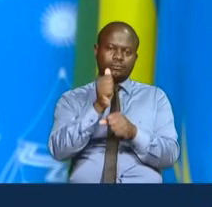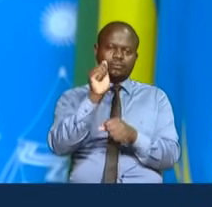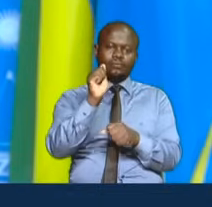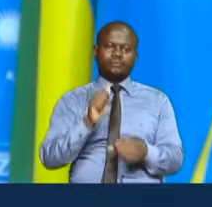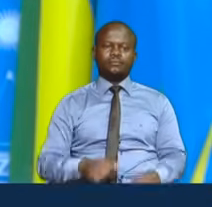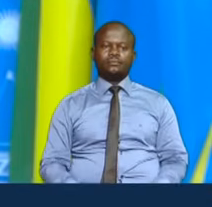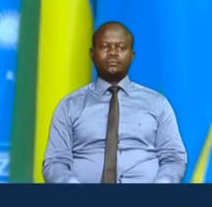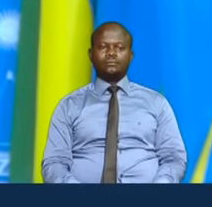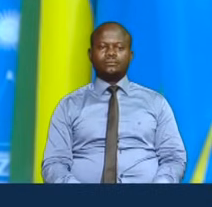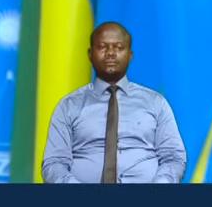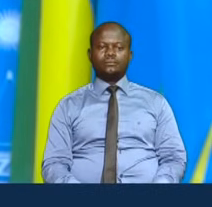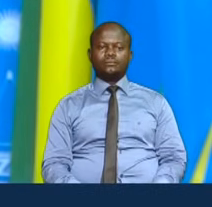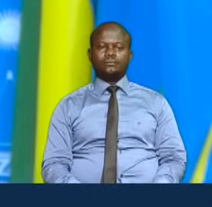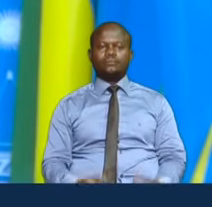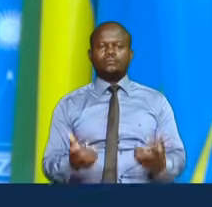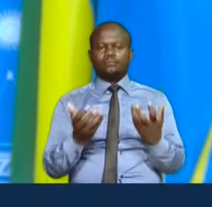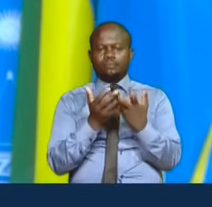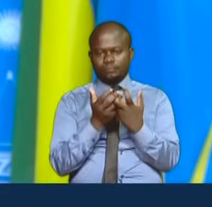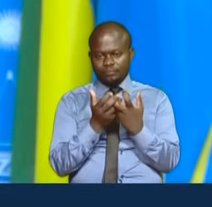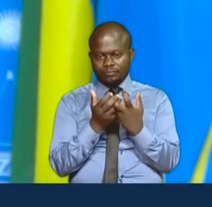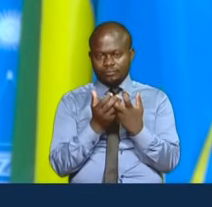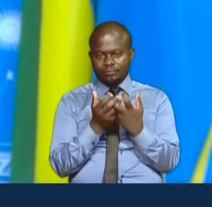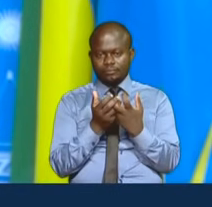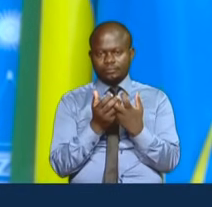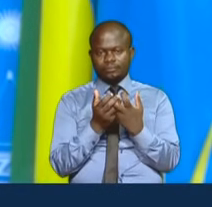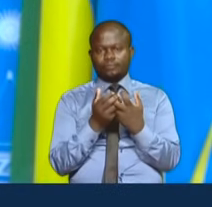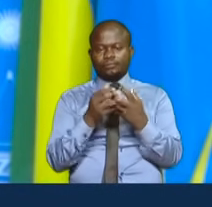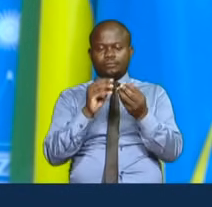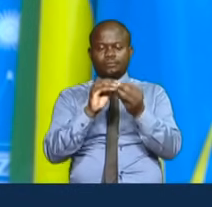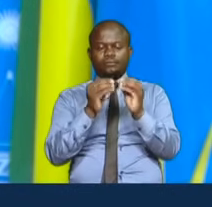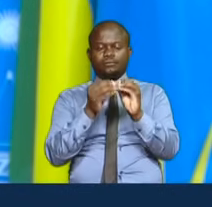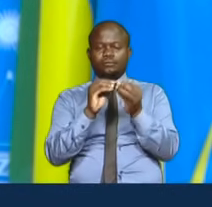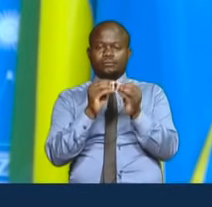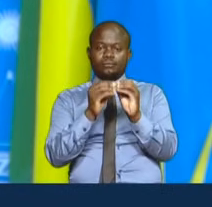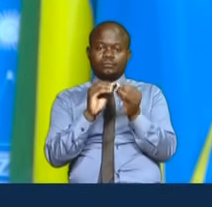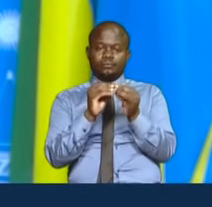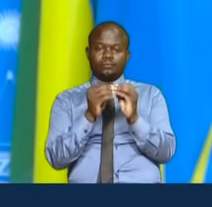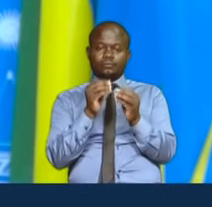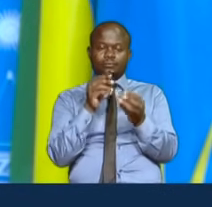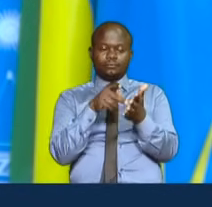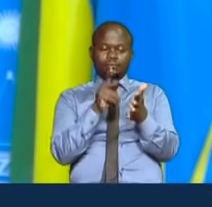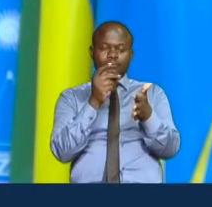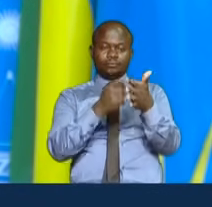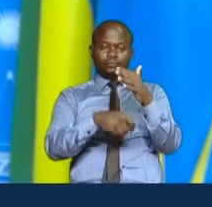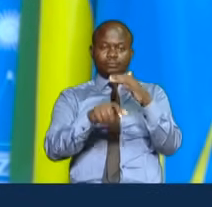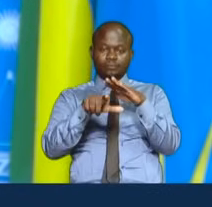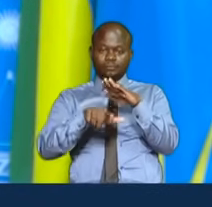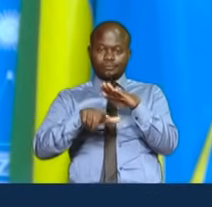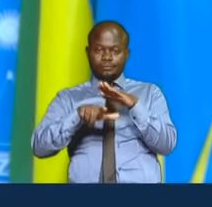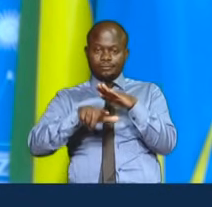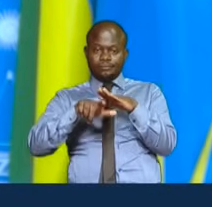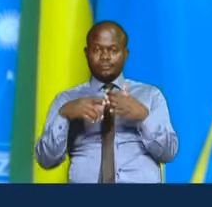Rwanda ikijyanye n'umubare w'abasora ukiri hasi